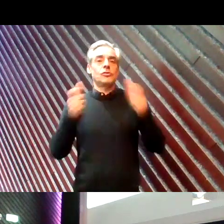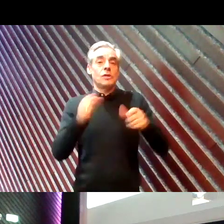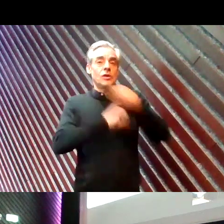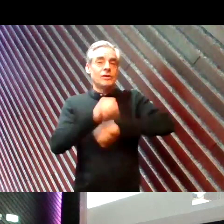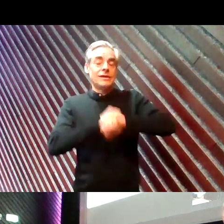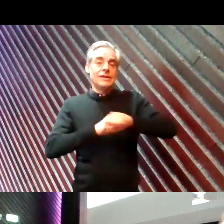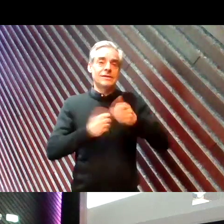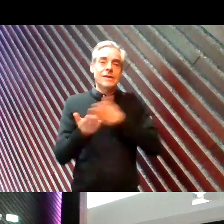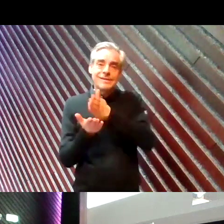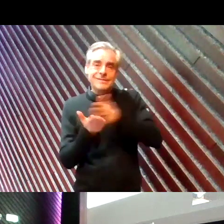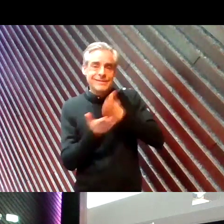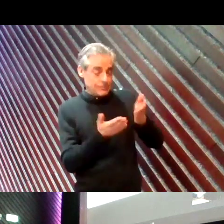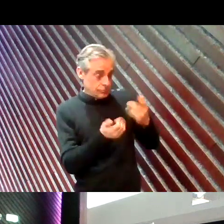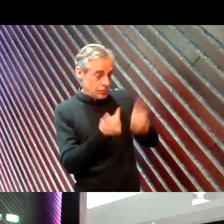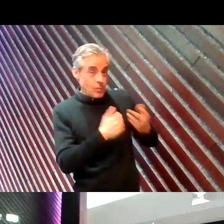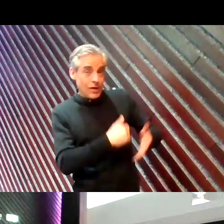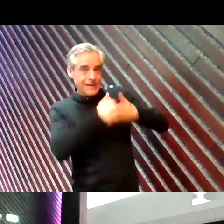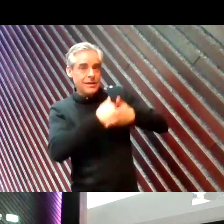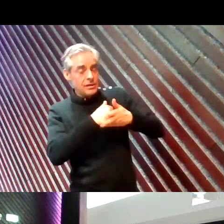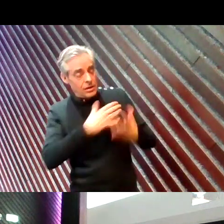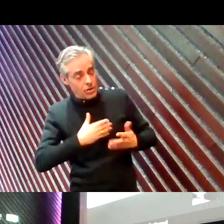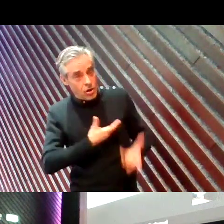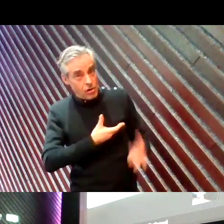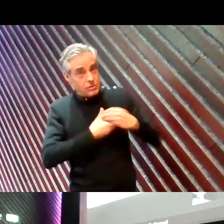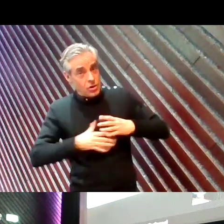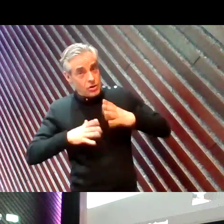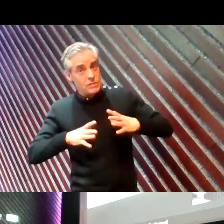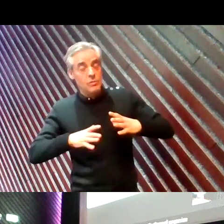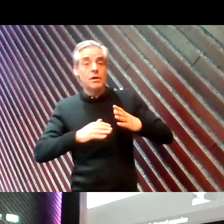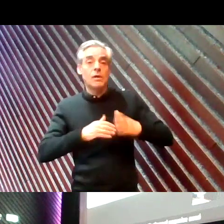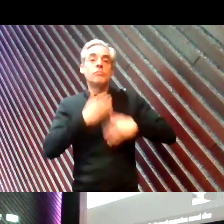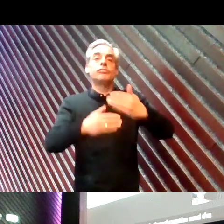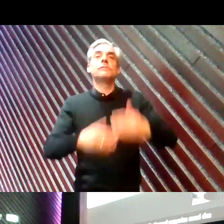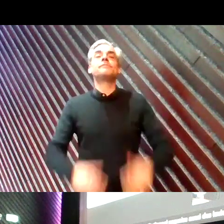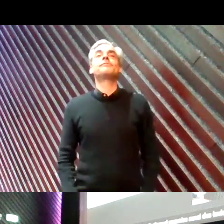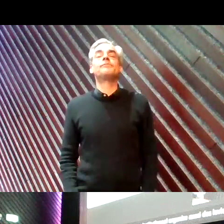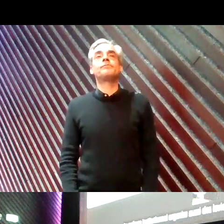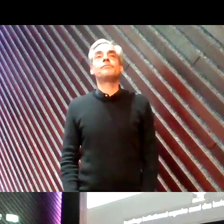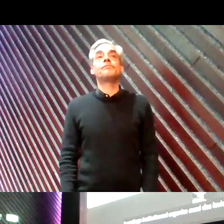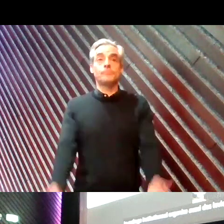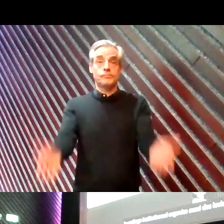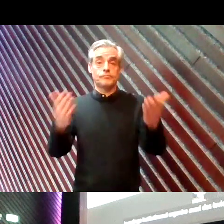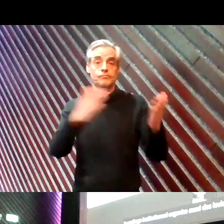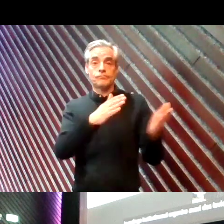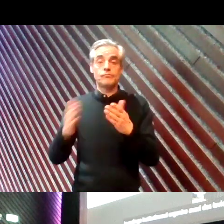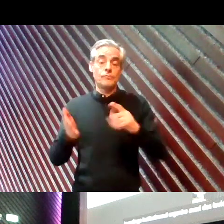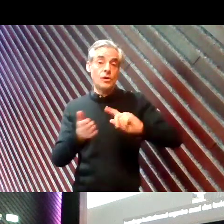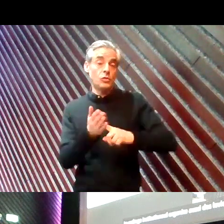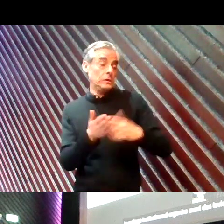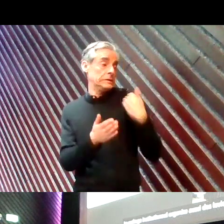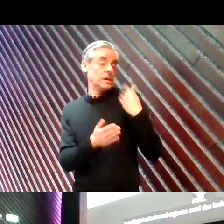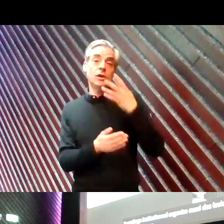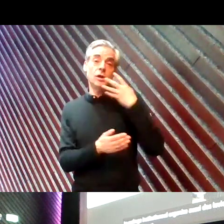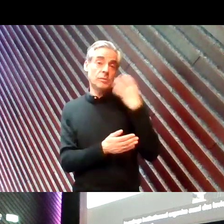aussi des leviers pour favoriser cet engagement et pouvoir s'appuyer dessus. Et sur les droits, ce que disait aussi